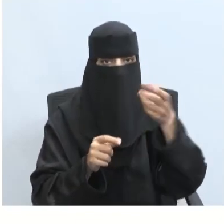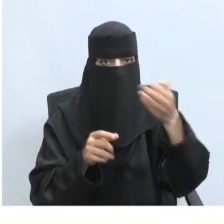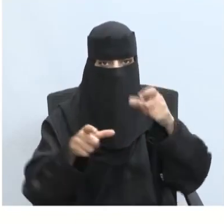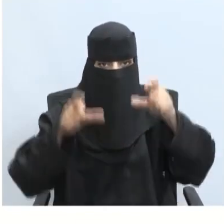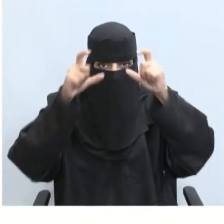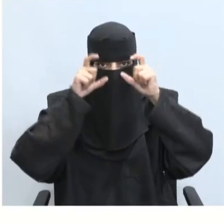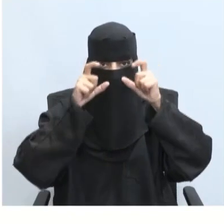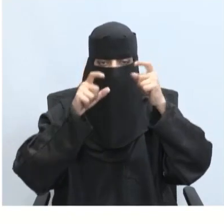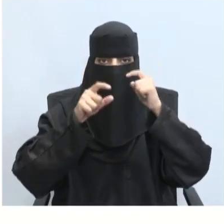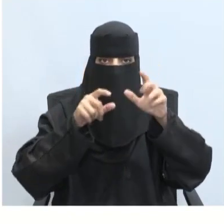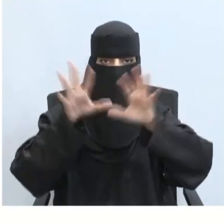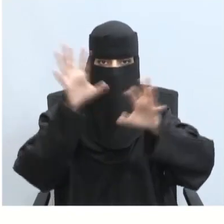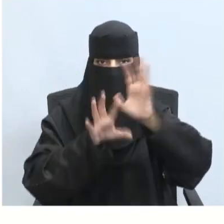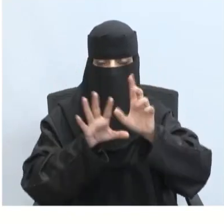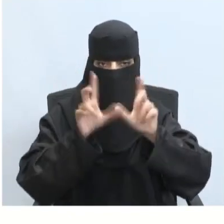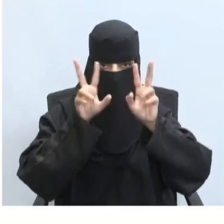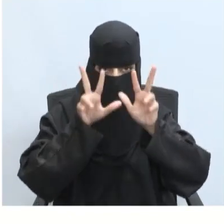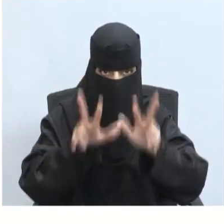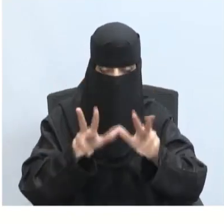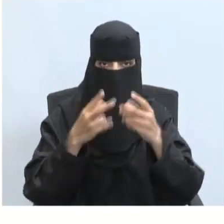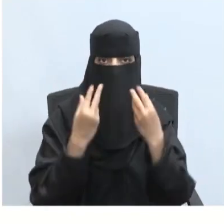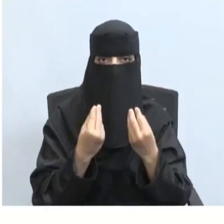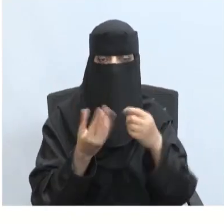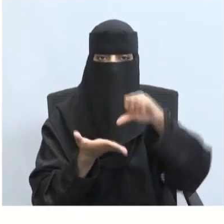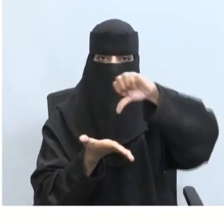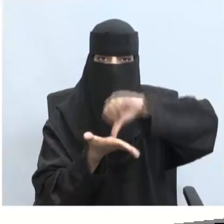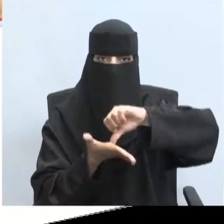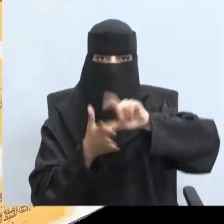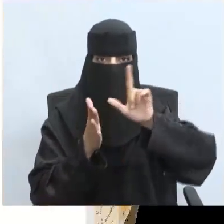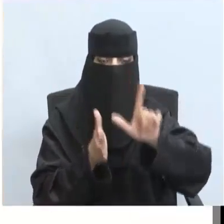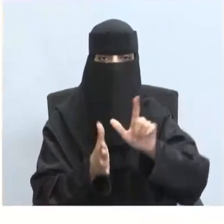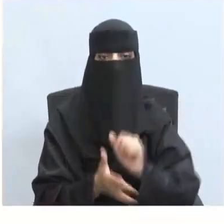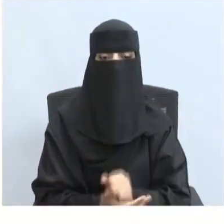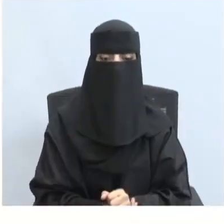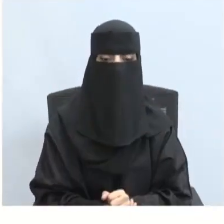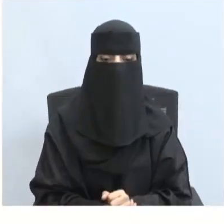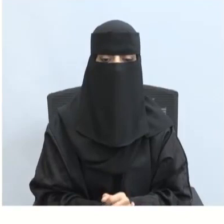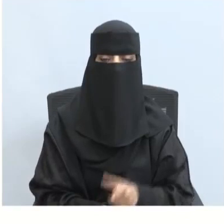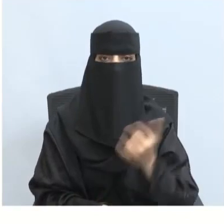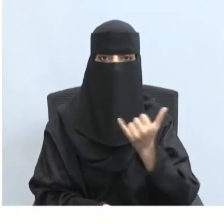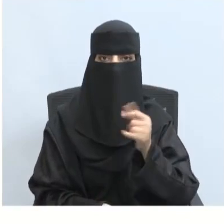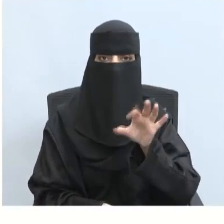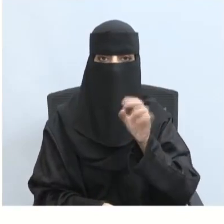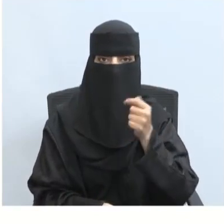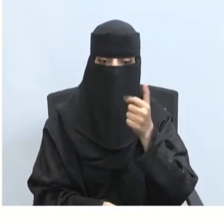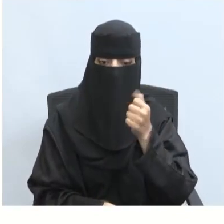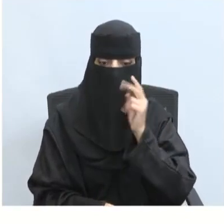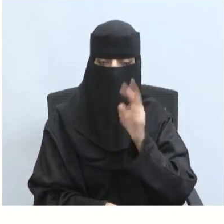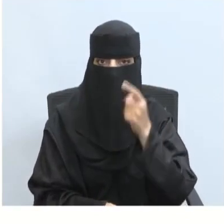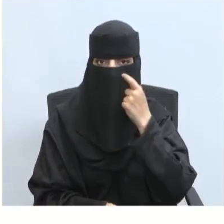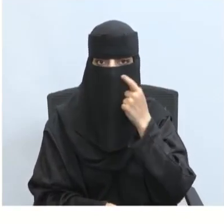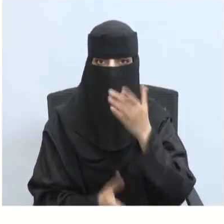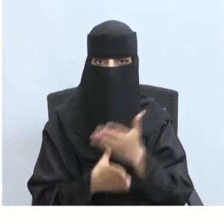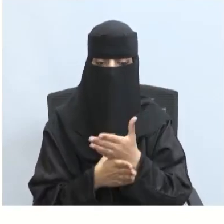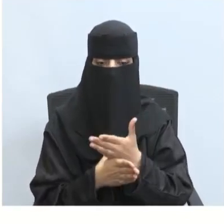تضبط الصور لتقع على موقع الشبكيه من اهم عيوب النظر لدينا